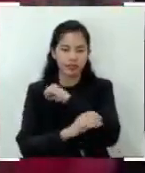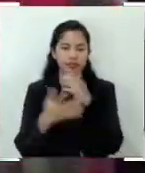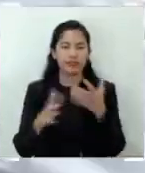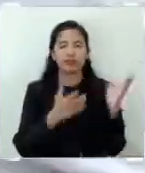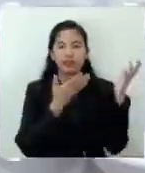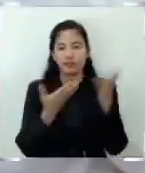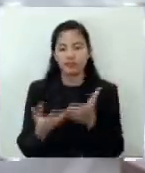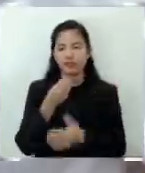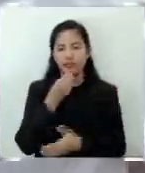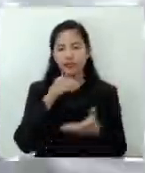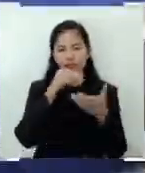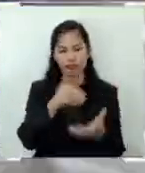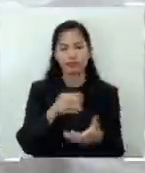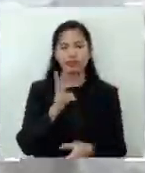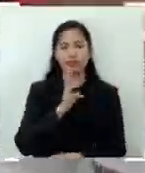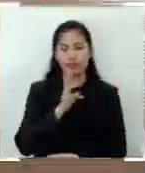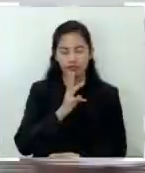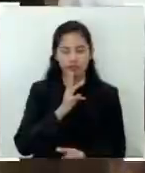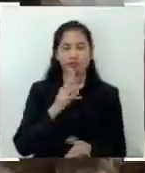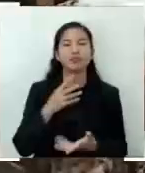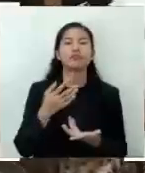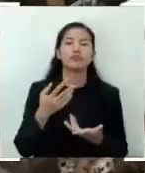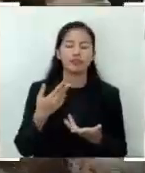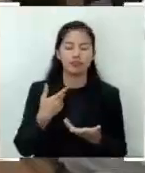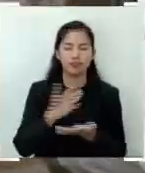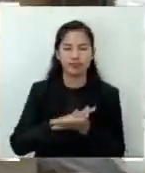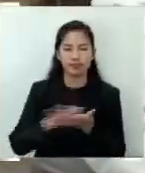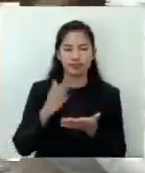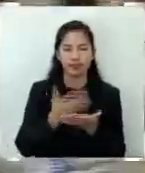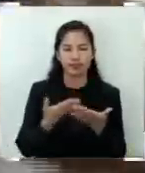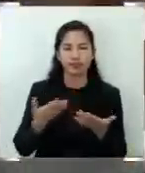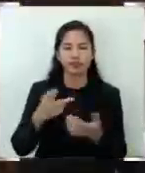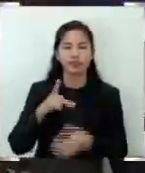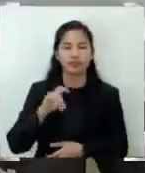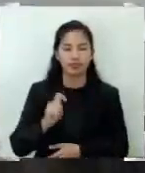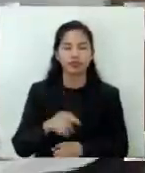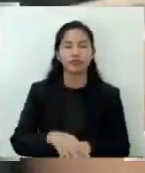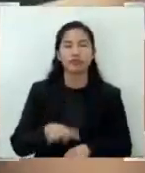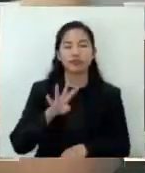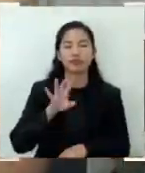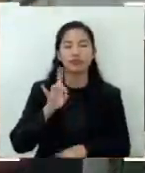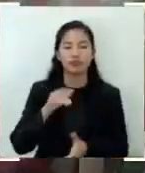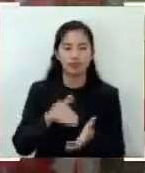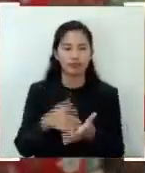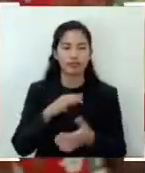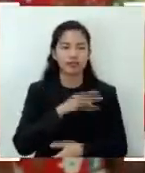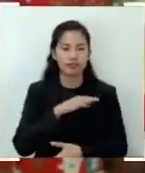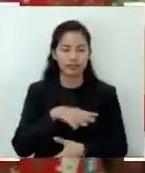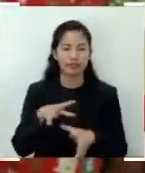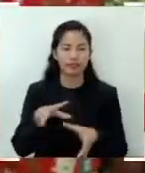inuming tubig at mga hygiene kit. Nasa 43,000 na mga individual ang beneficiaries na nagpapatuloy